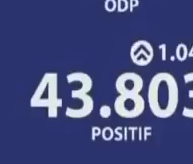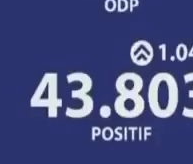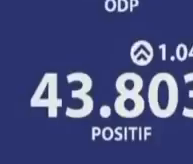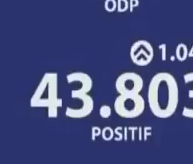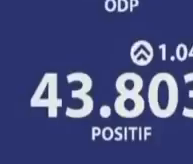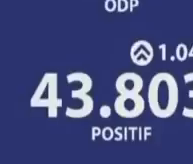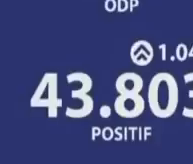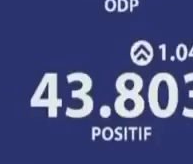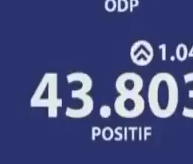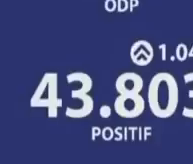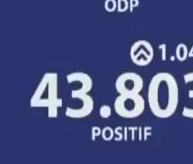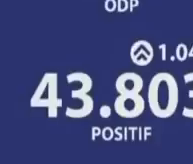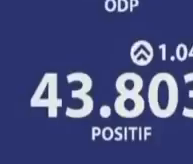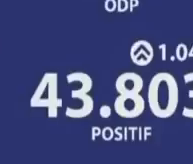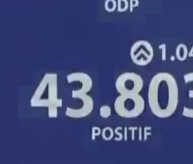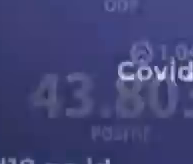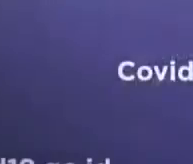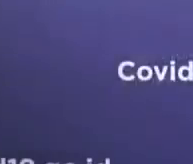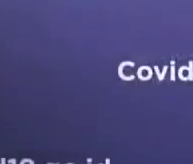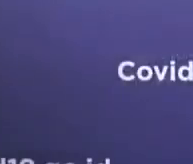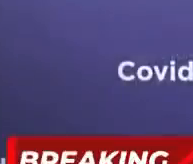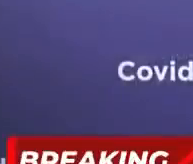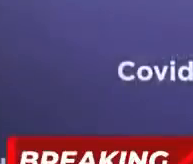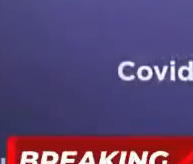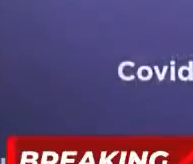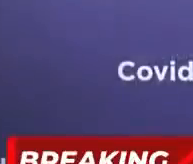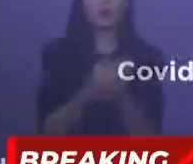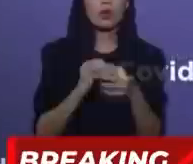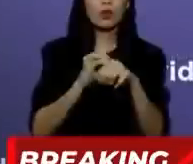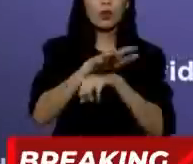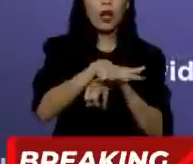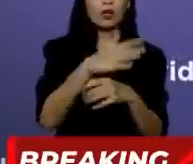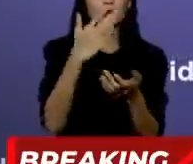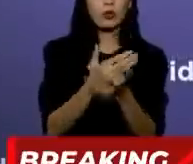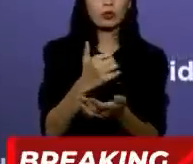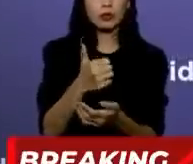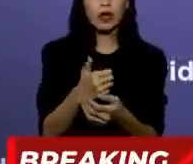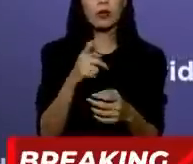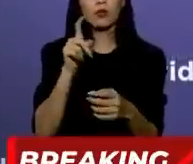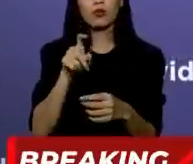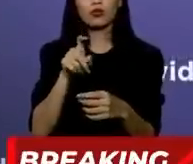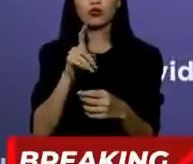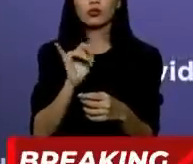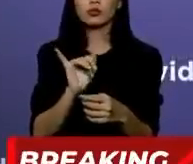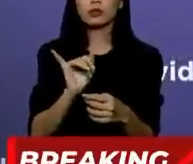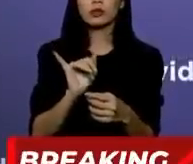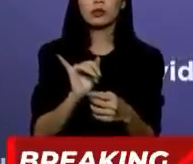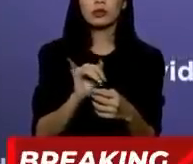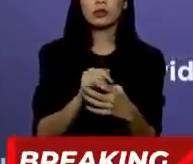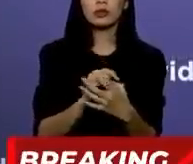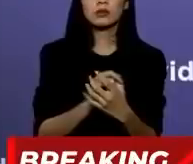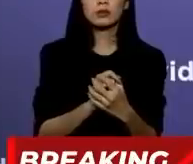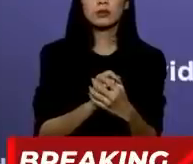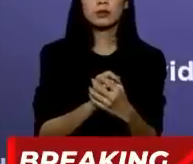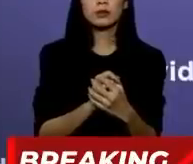di tengah masyarakat Ayo kita perlu untuk melakukan kontak nge-rap